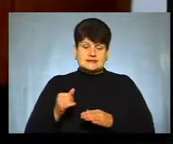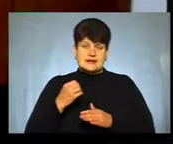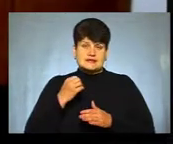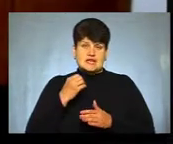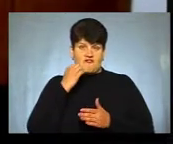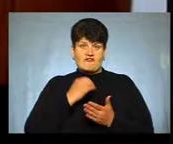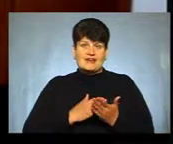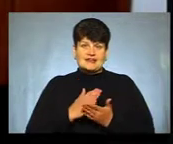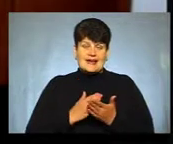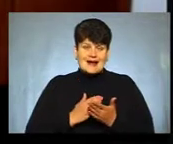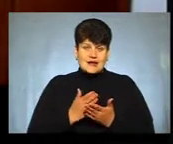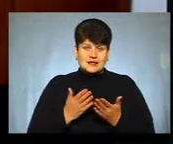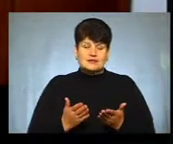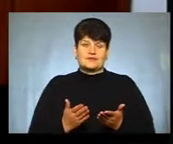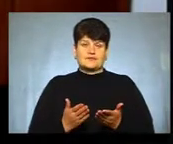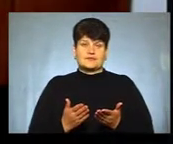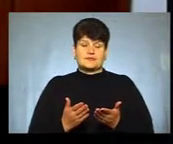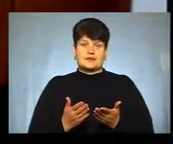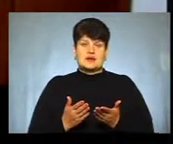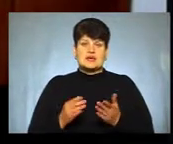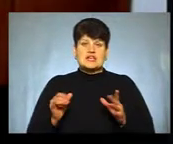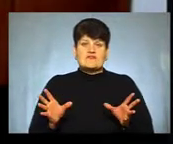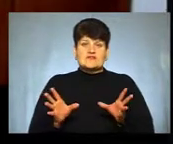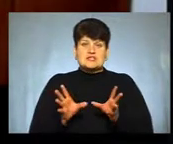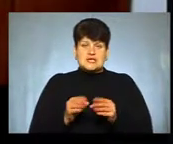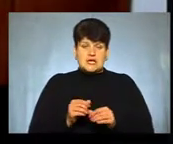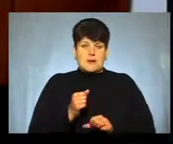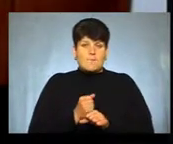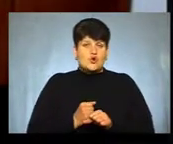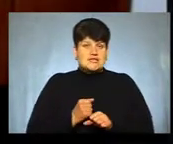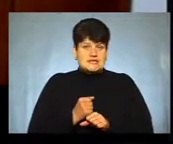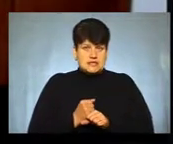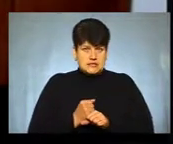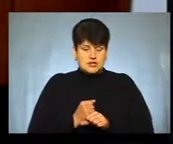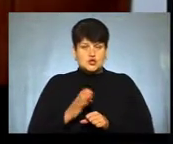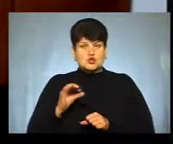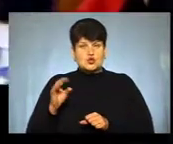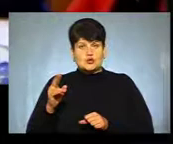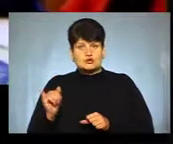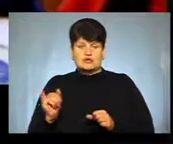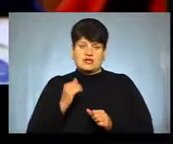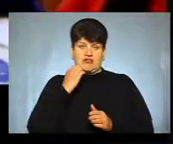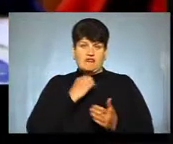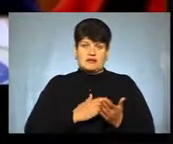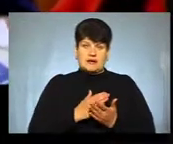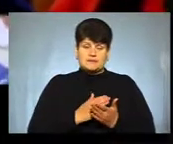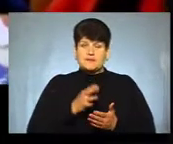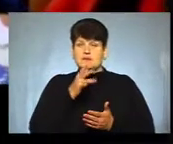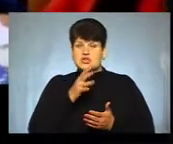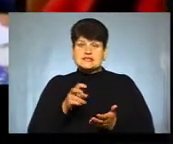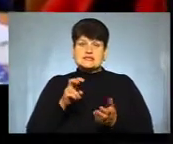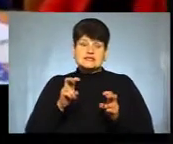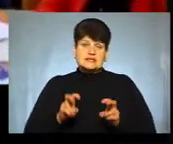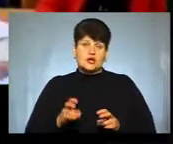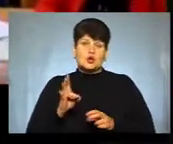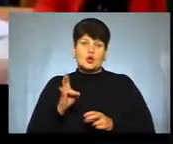елемент з платформи для взаємодії соціуму з ветеранами. Під час засідання